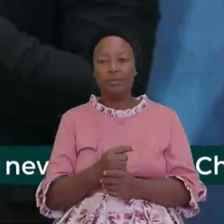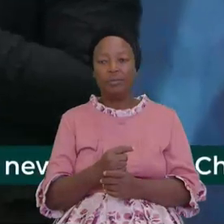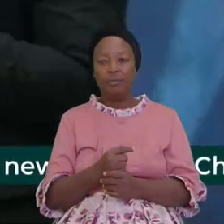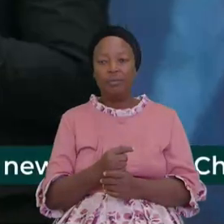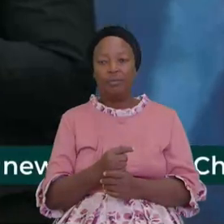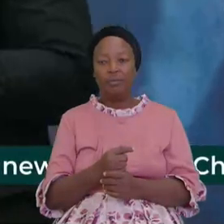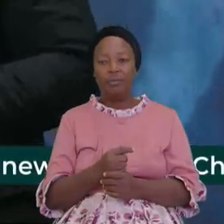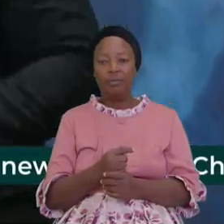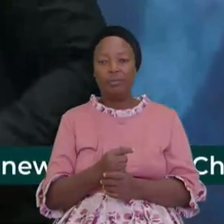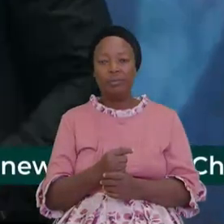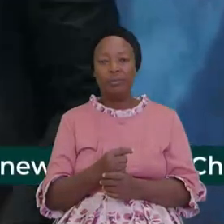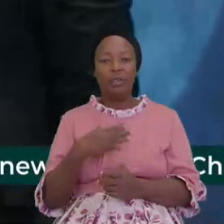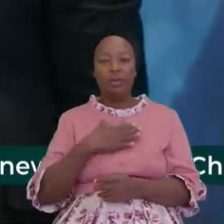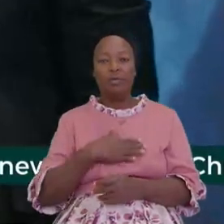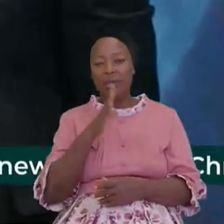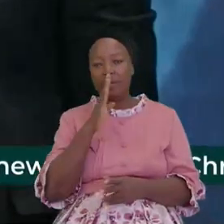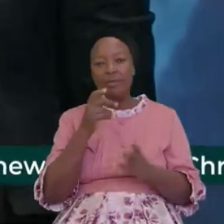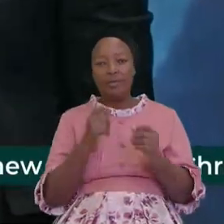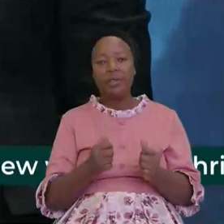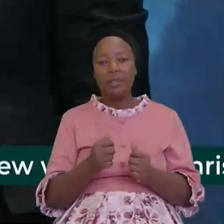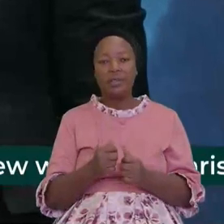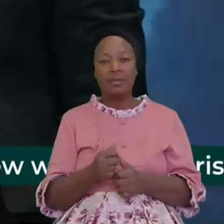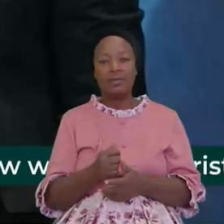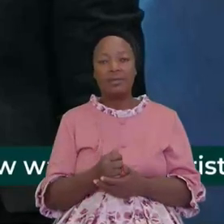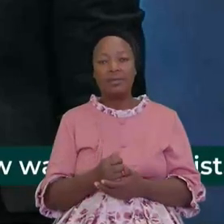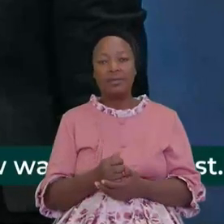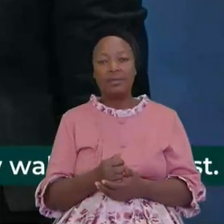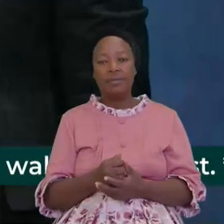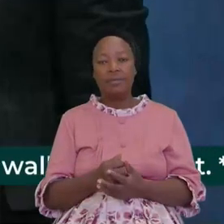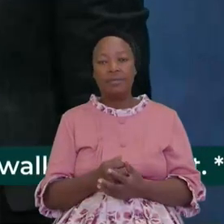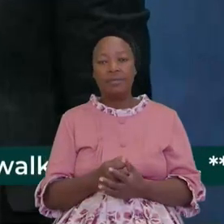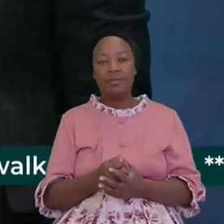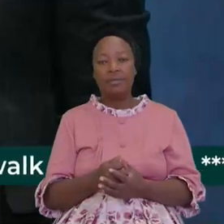Oui, faites vite. Yes, hurry up.